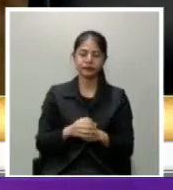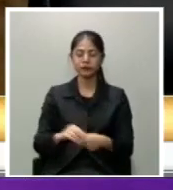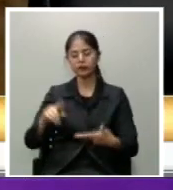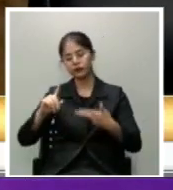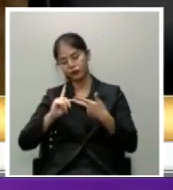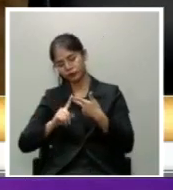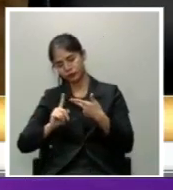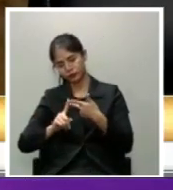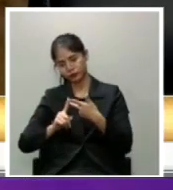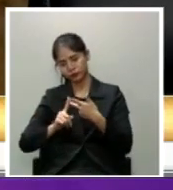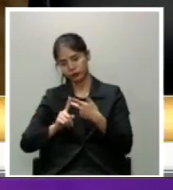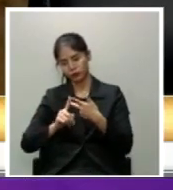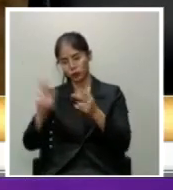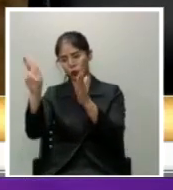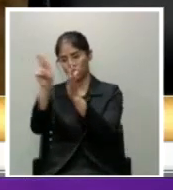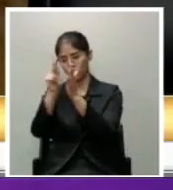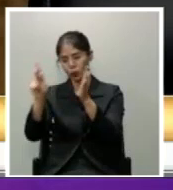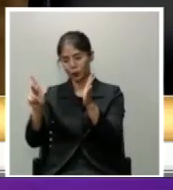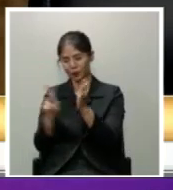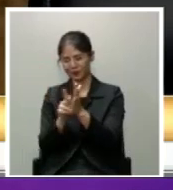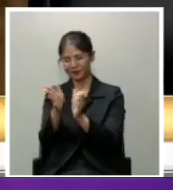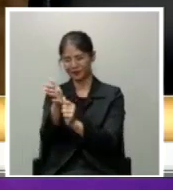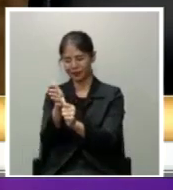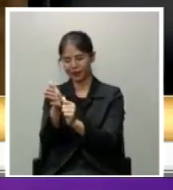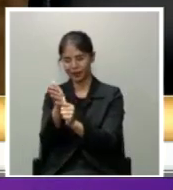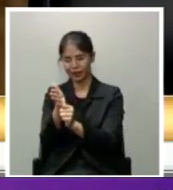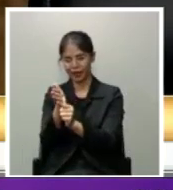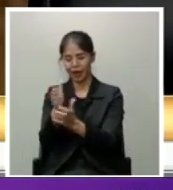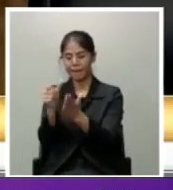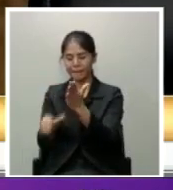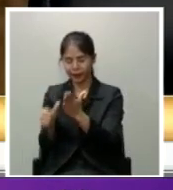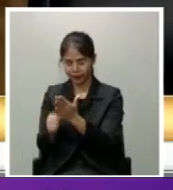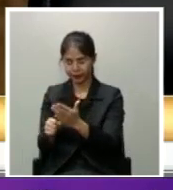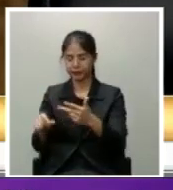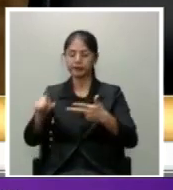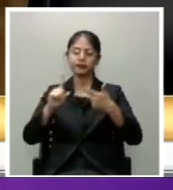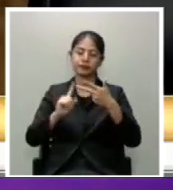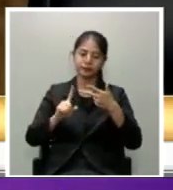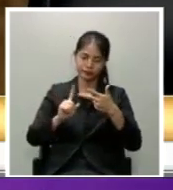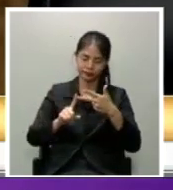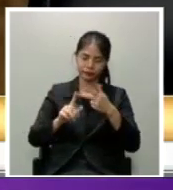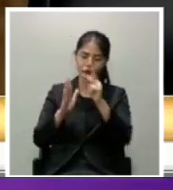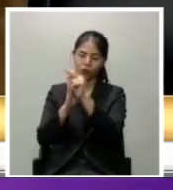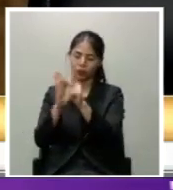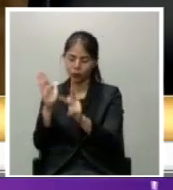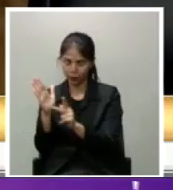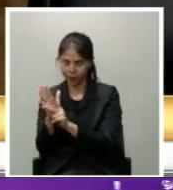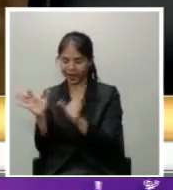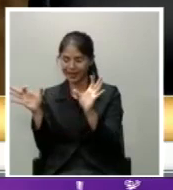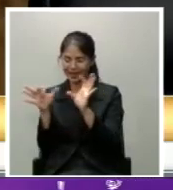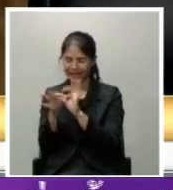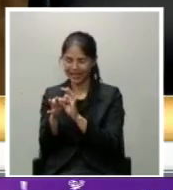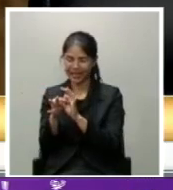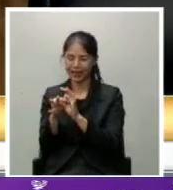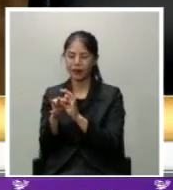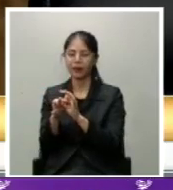2ก็คือเรื่องการแก้กฎหมายศุลกากรและ3ก็คือการแก้กฎหมายสรรพสามิตบ